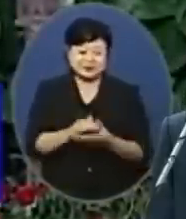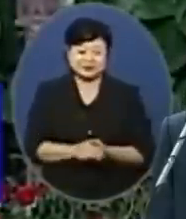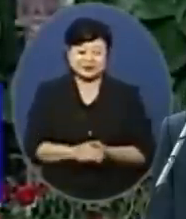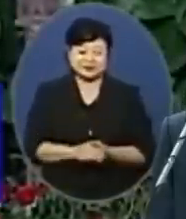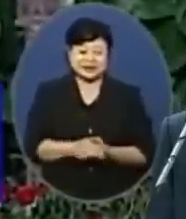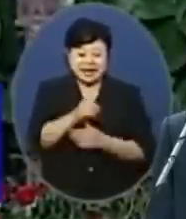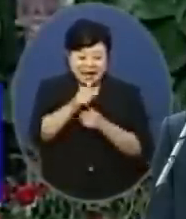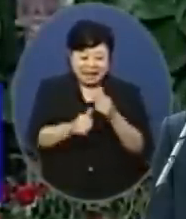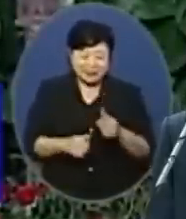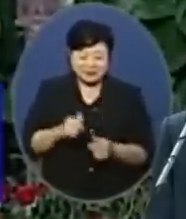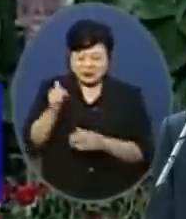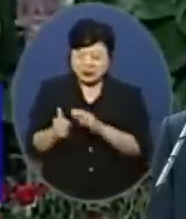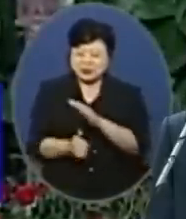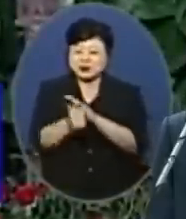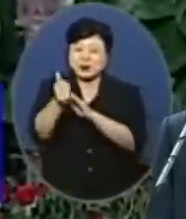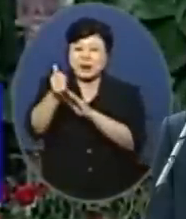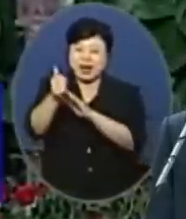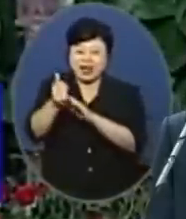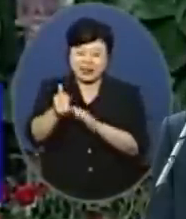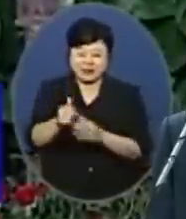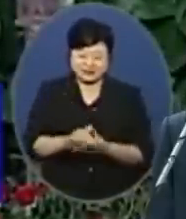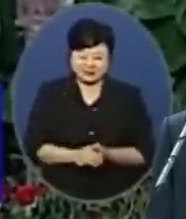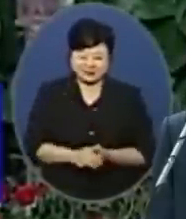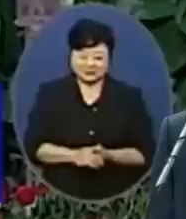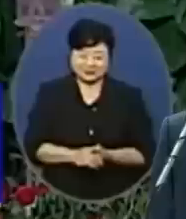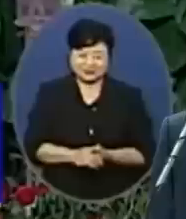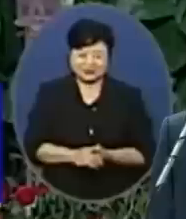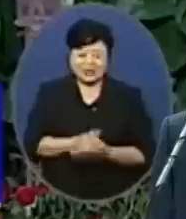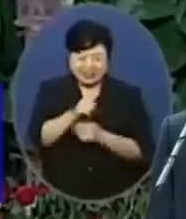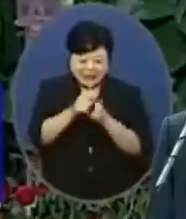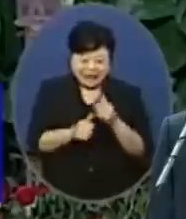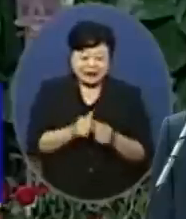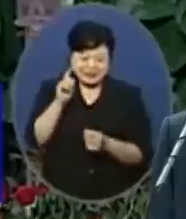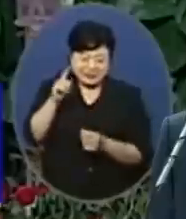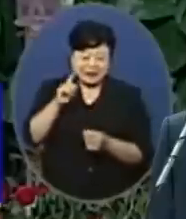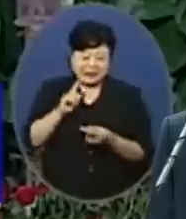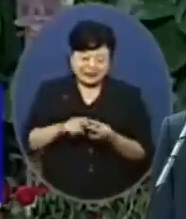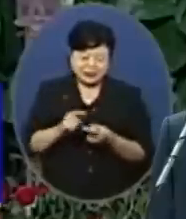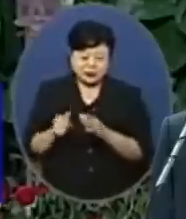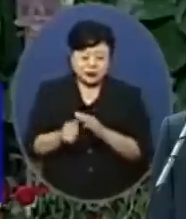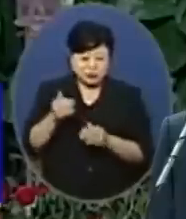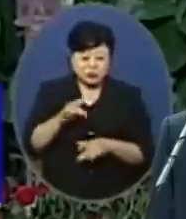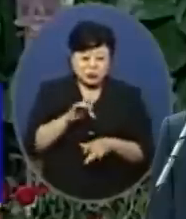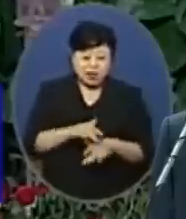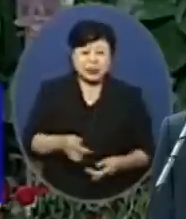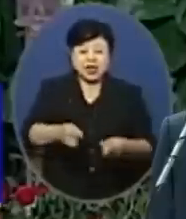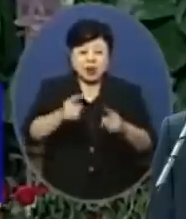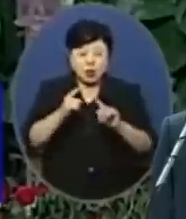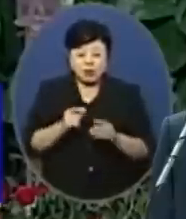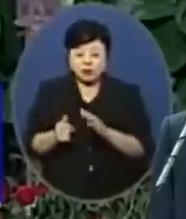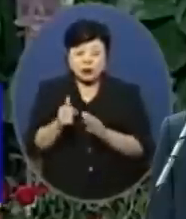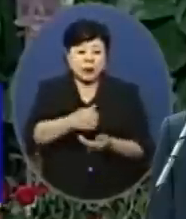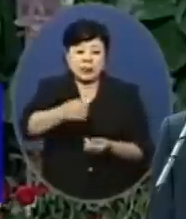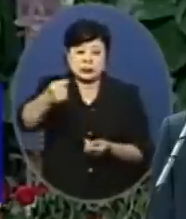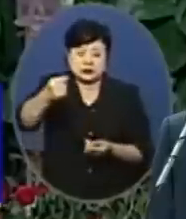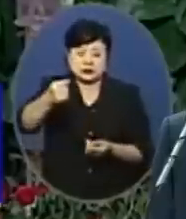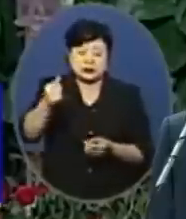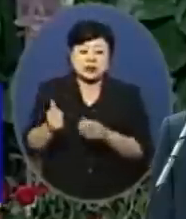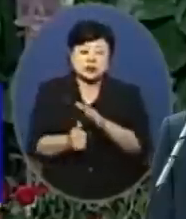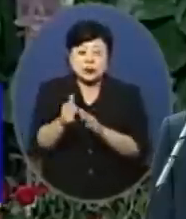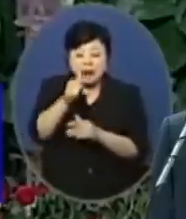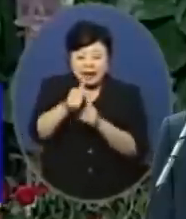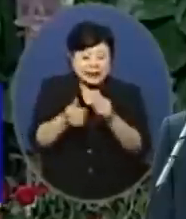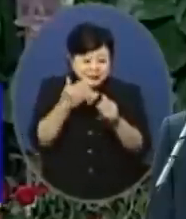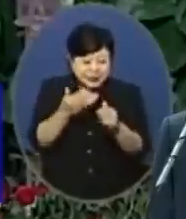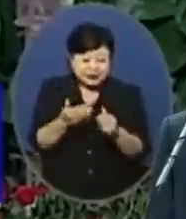하나님은 소망의 하나님입니다. 하나님이 여러분이 오면 내일에 대한 소망을 넣어주는 것입니다. 마귀가 오면 소망을 빼앗아버리지만 소망의